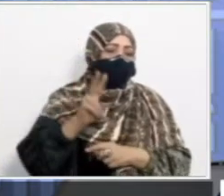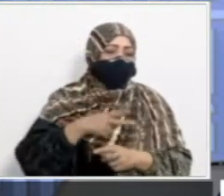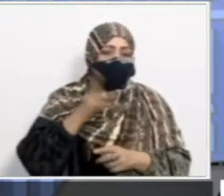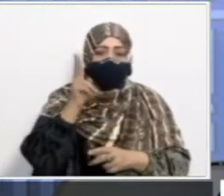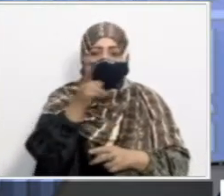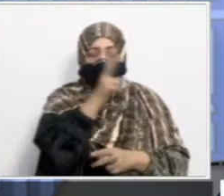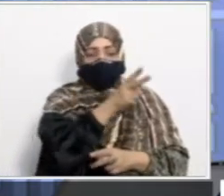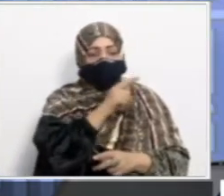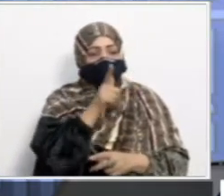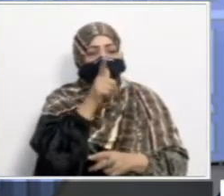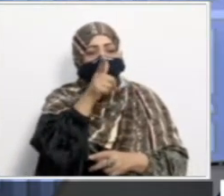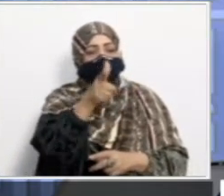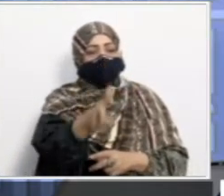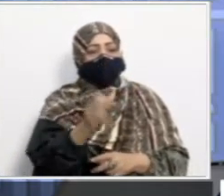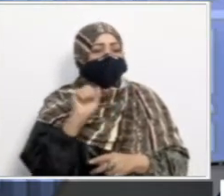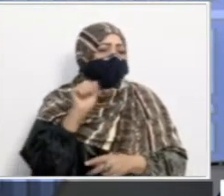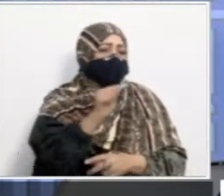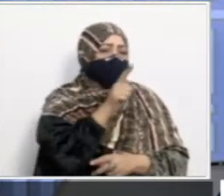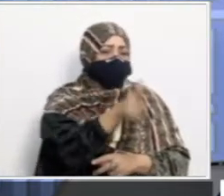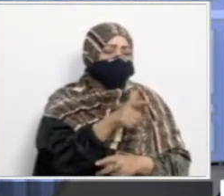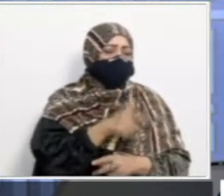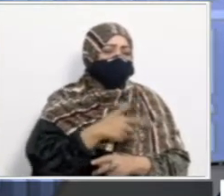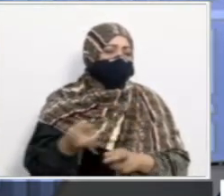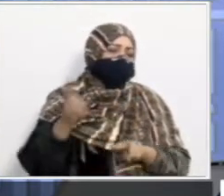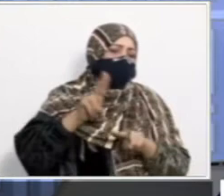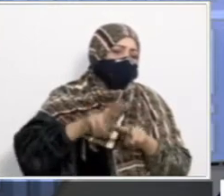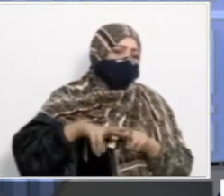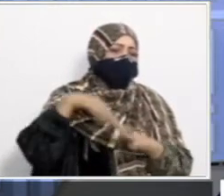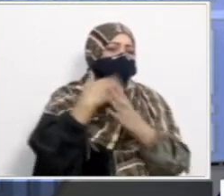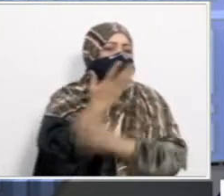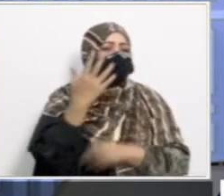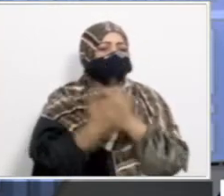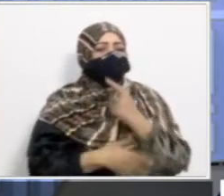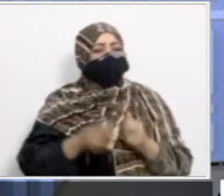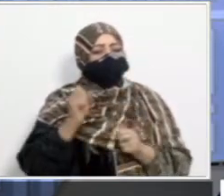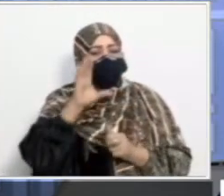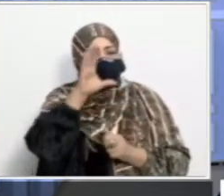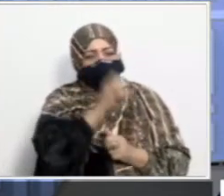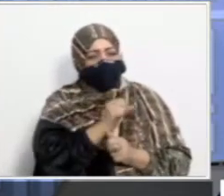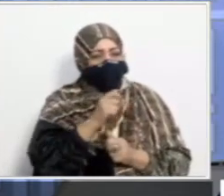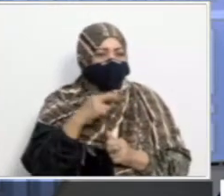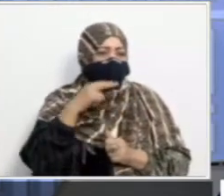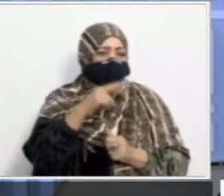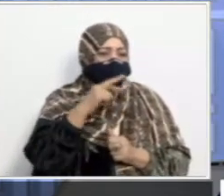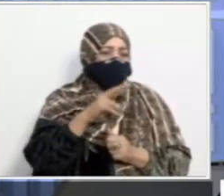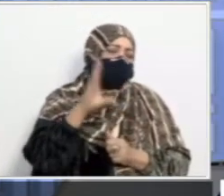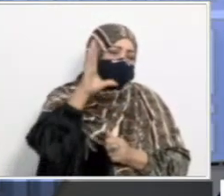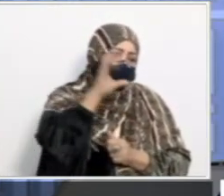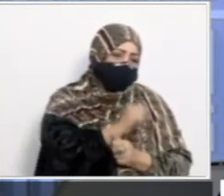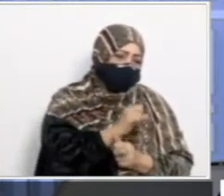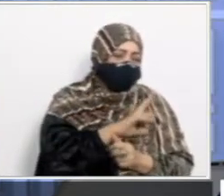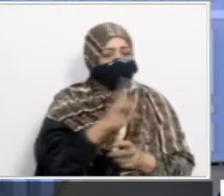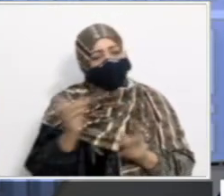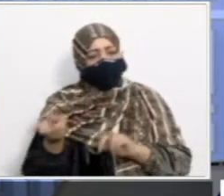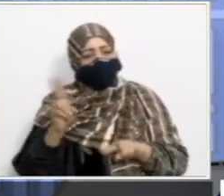بالقضاء، ما فاتك جهريا قضيته جهريا، وما فاتك سريا قضيته سريا، وما فاتك فاتحة وصورة تقضيه